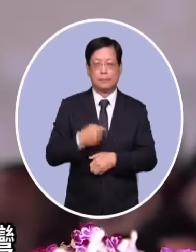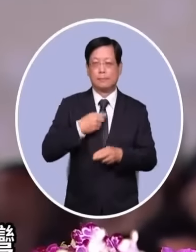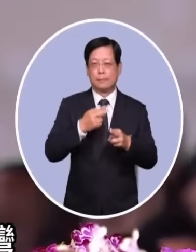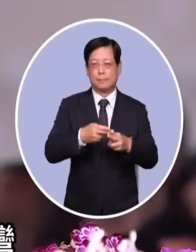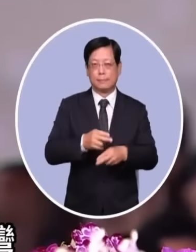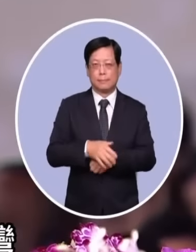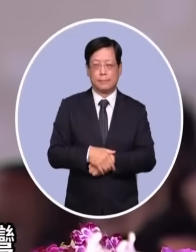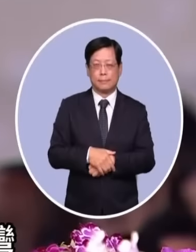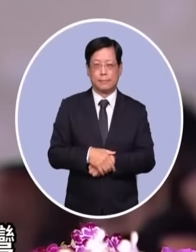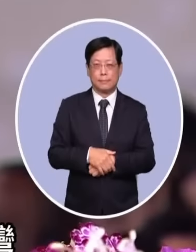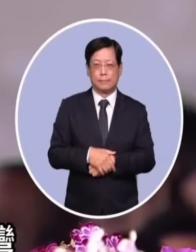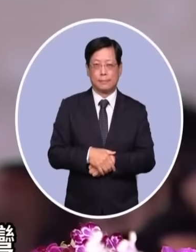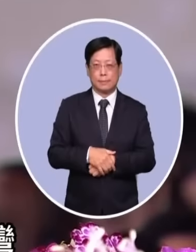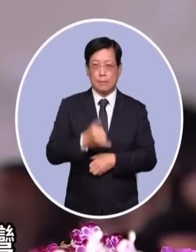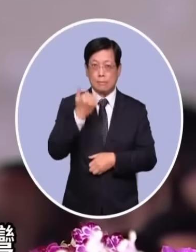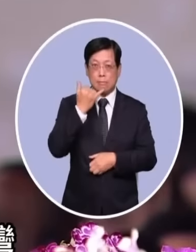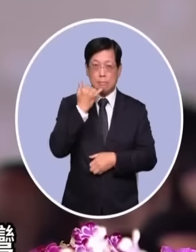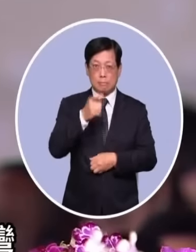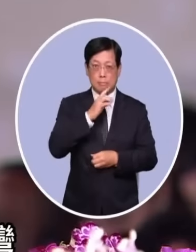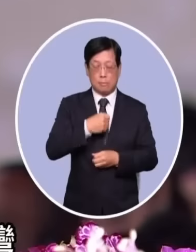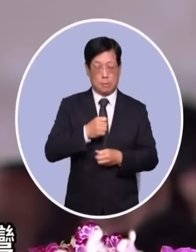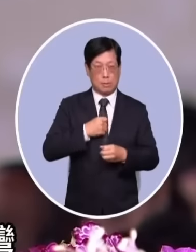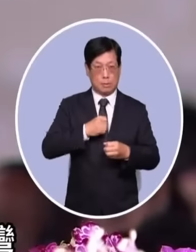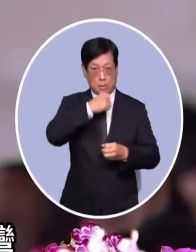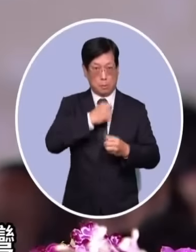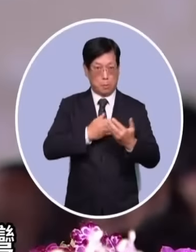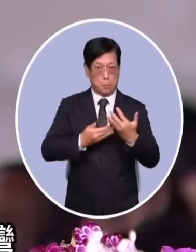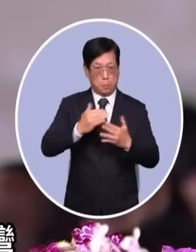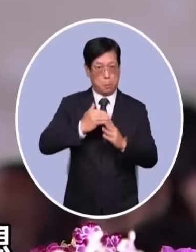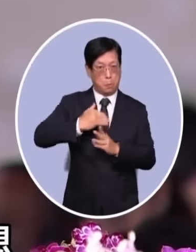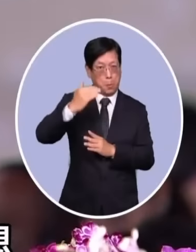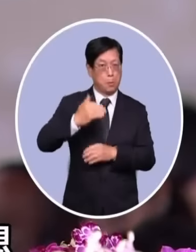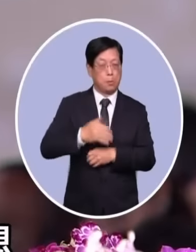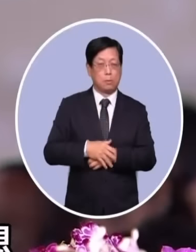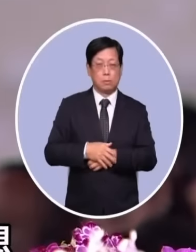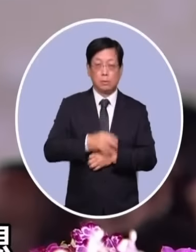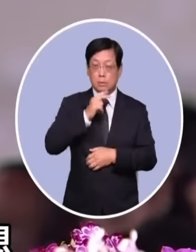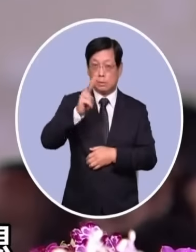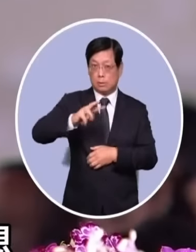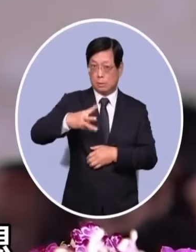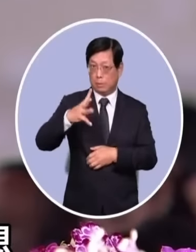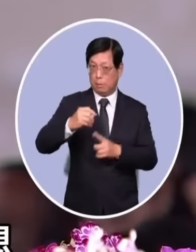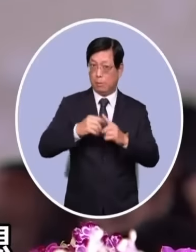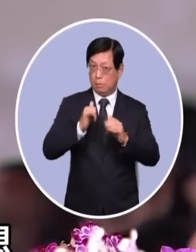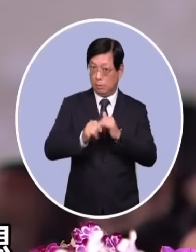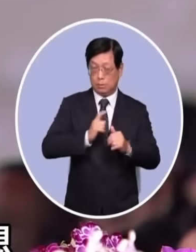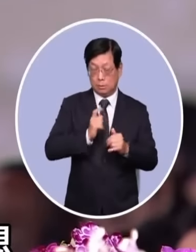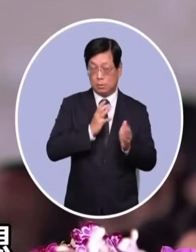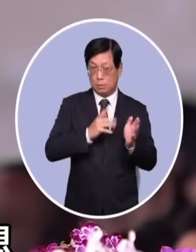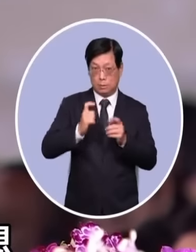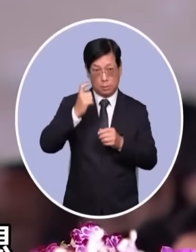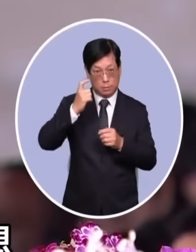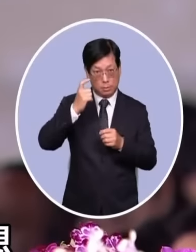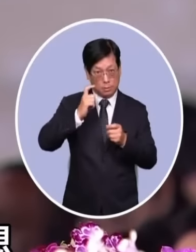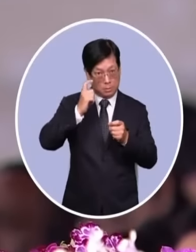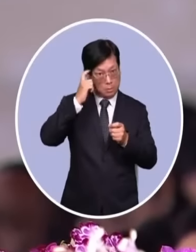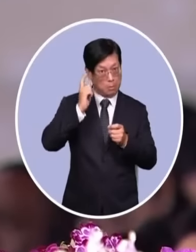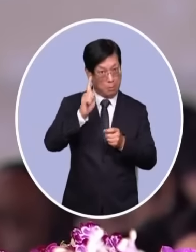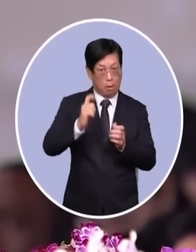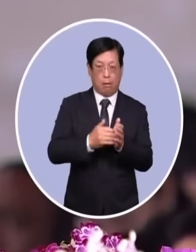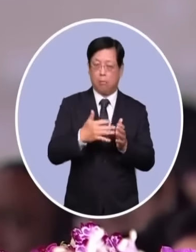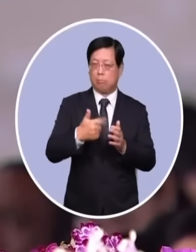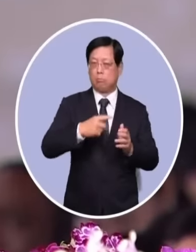信一个更强大的民主台湾，不只是2300万人民的理想，也是